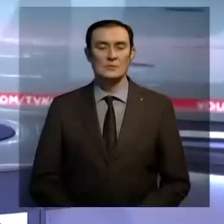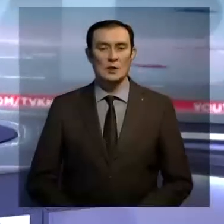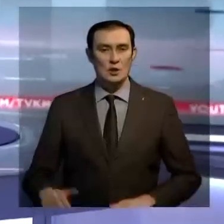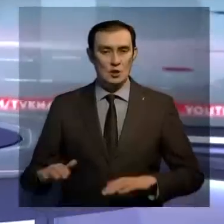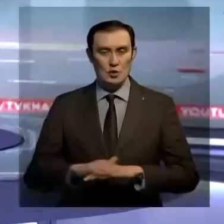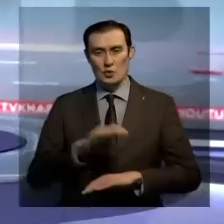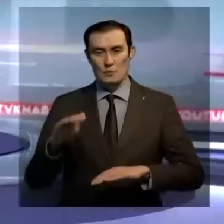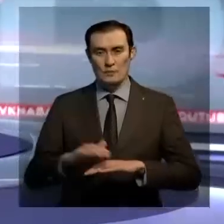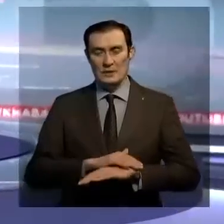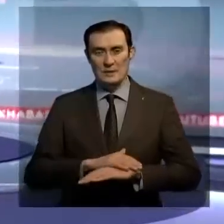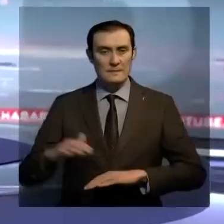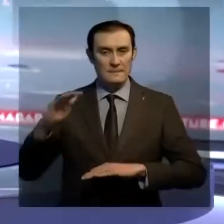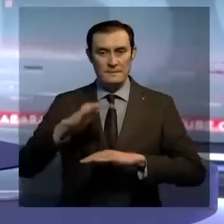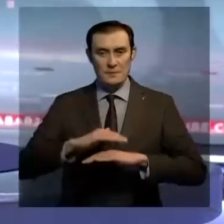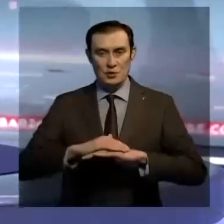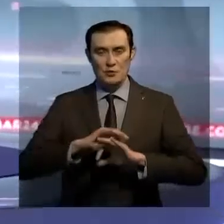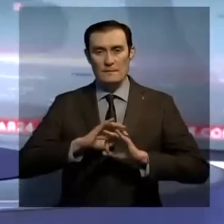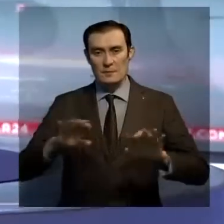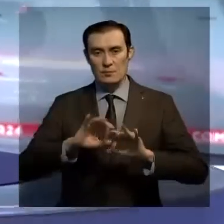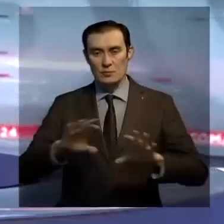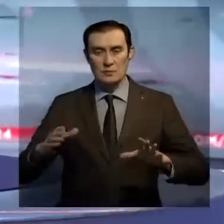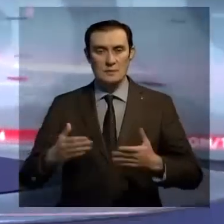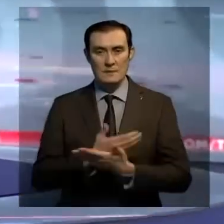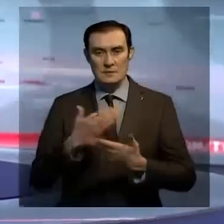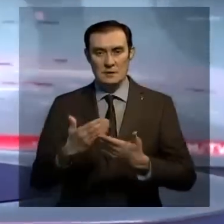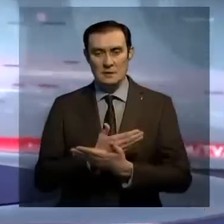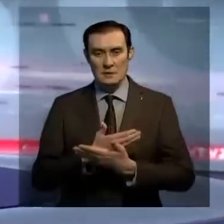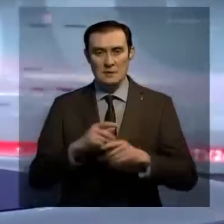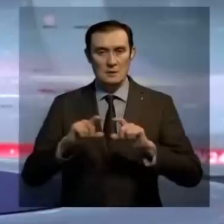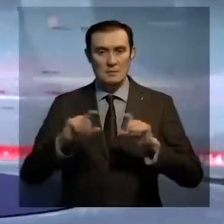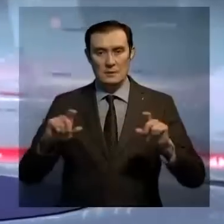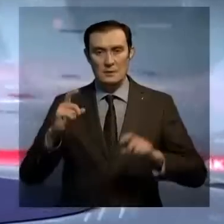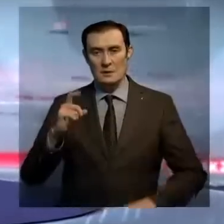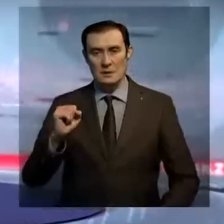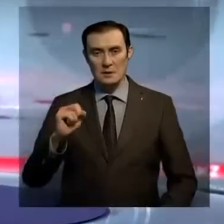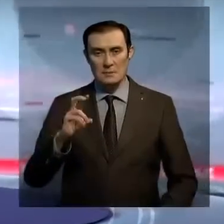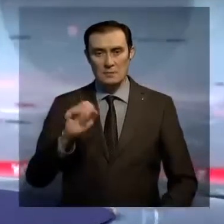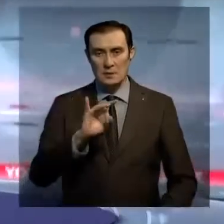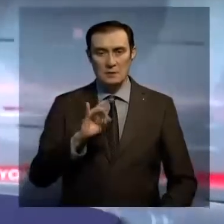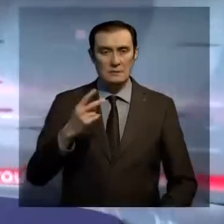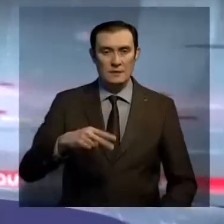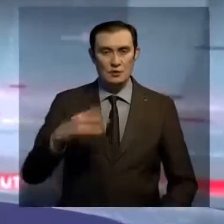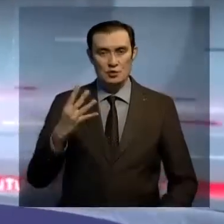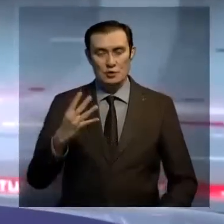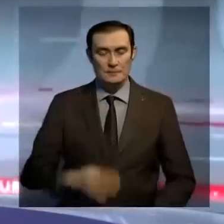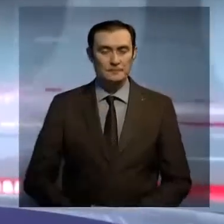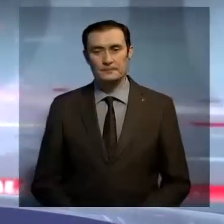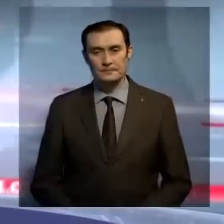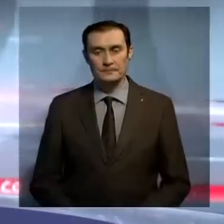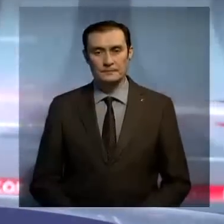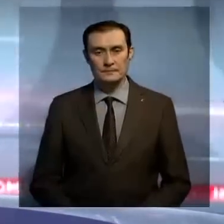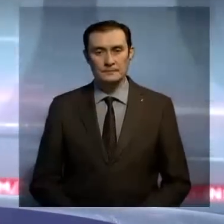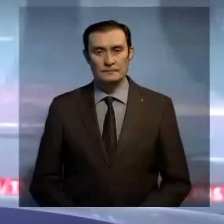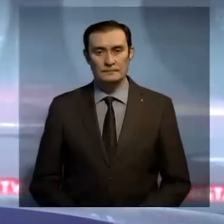Новости продолжают эфир канала «Хабар-24». В студии работают Хасан Исраилов и я, Вера Захарчук. Здравствуйте. Вот и главная тема